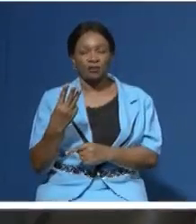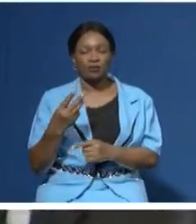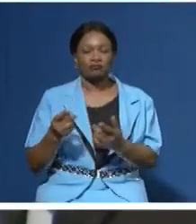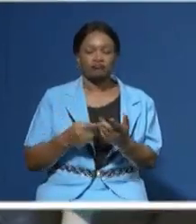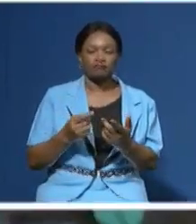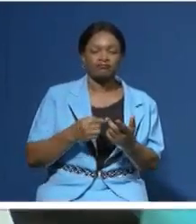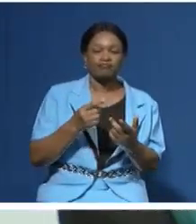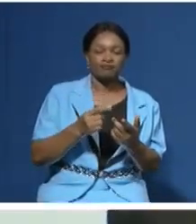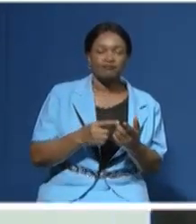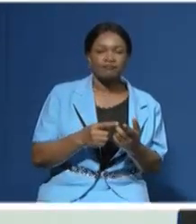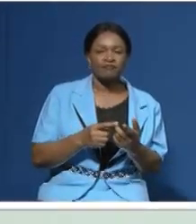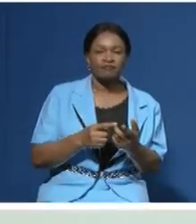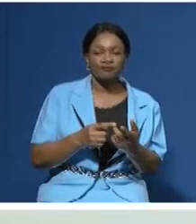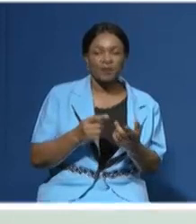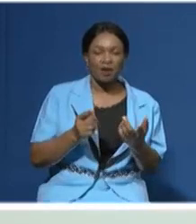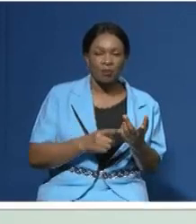tu